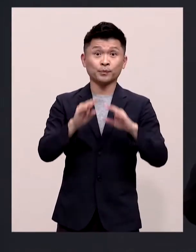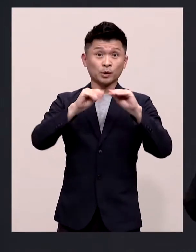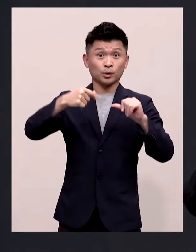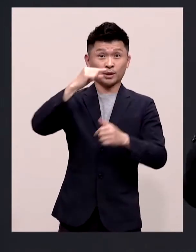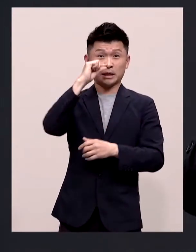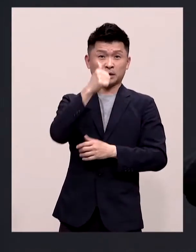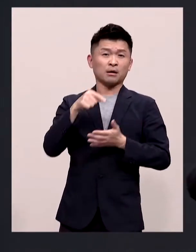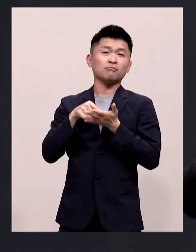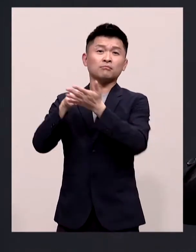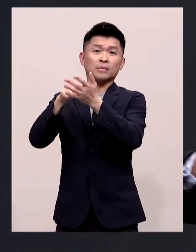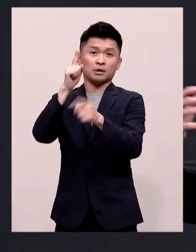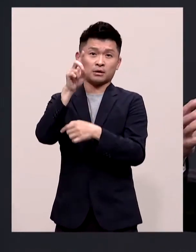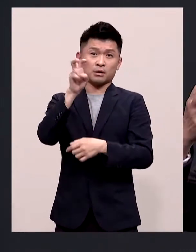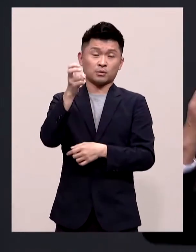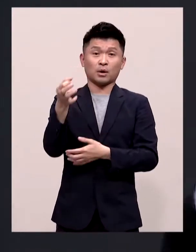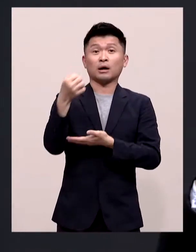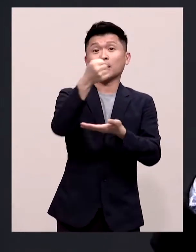一個人二十萬 套沒有